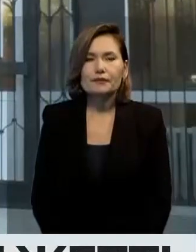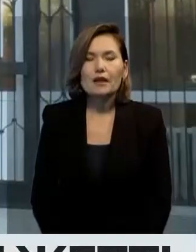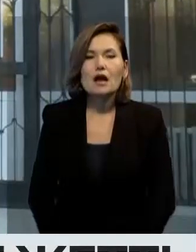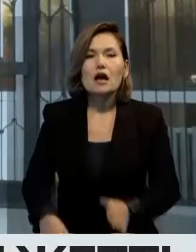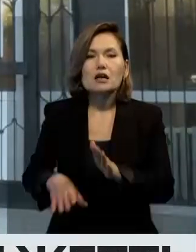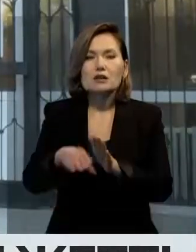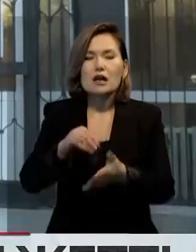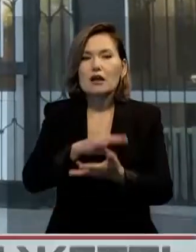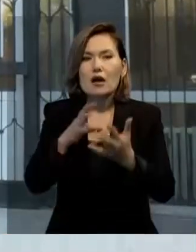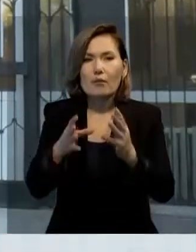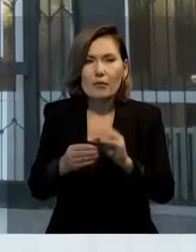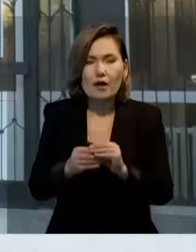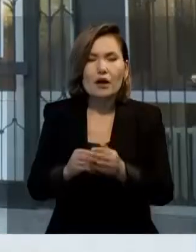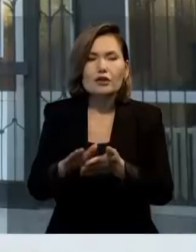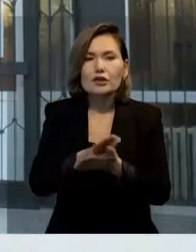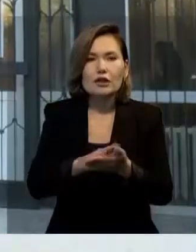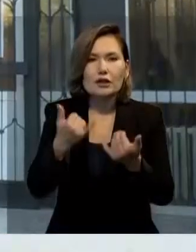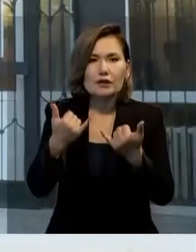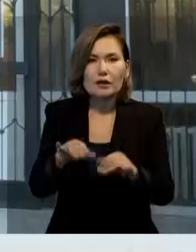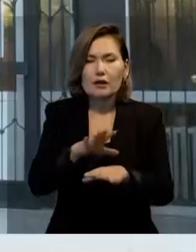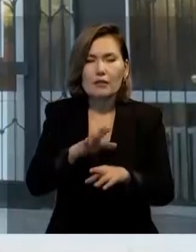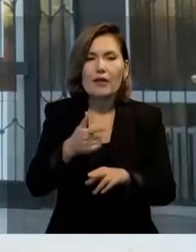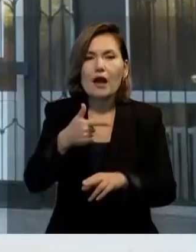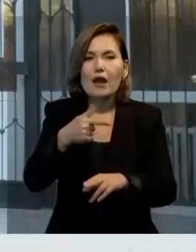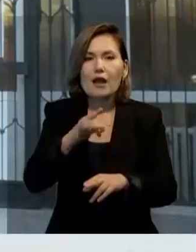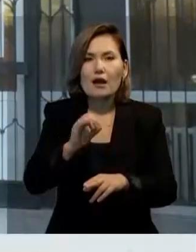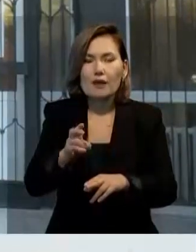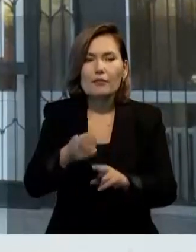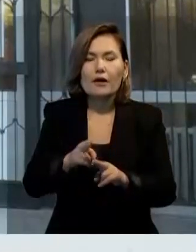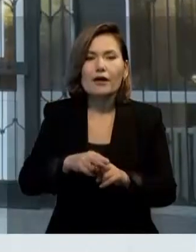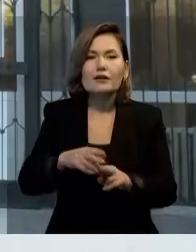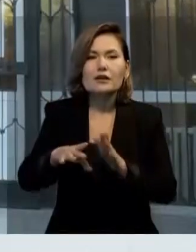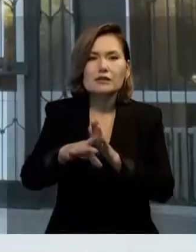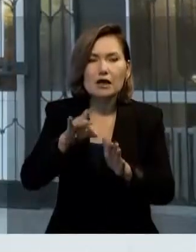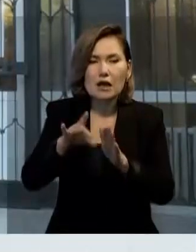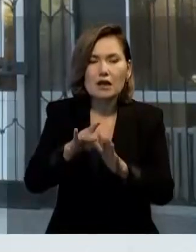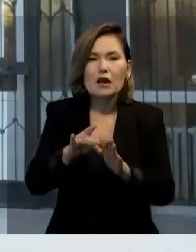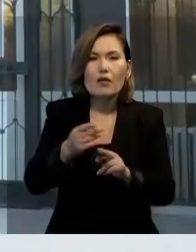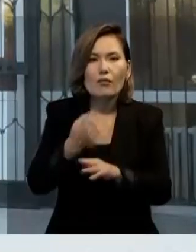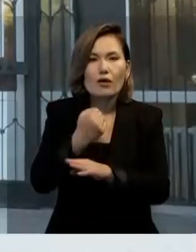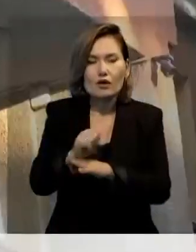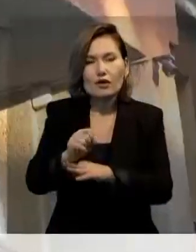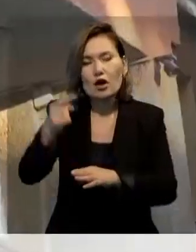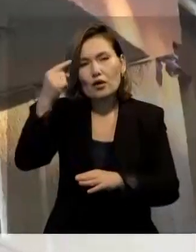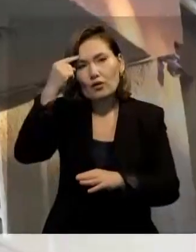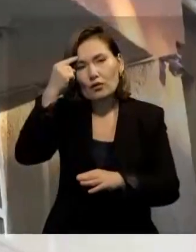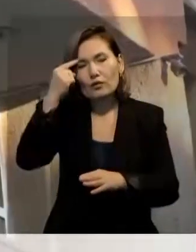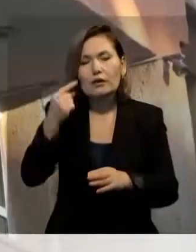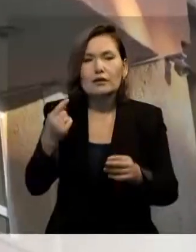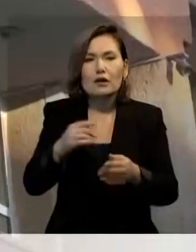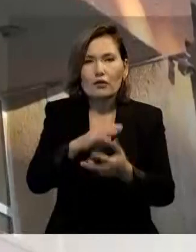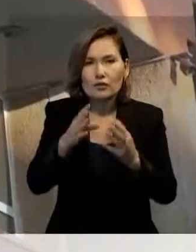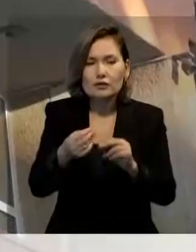Сайлау қорытындысына еш таң қалмадым. ГЕРБ партиясы бұдан үлкен нәтижеге қол жеткізеді деп ойлағанмын. Возрождение партиясының нәтижесі жаман емес.